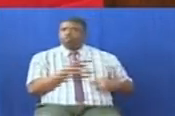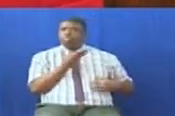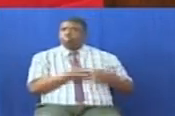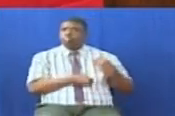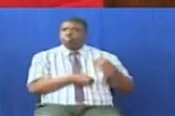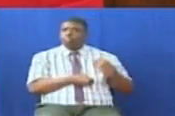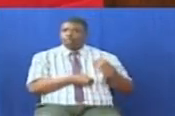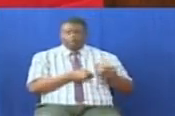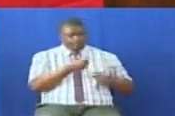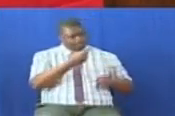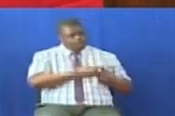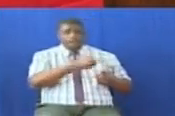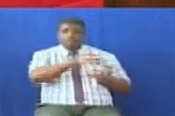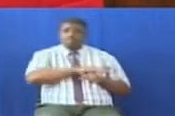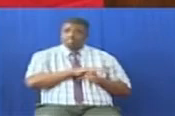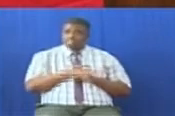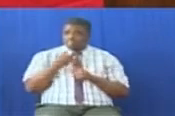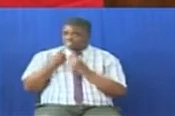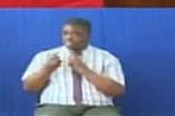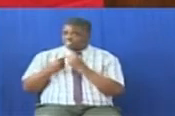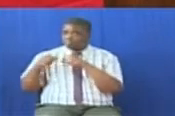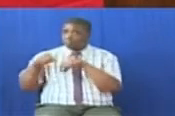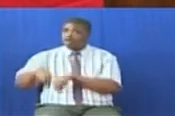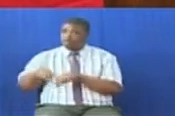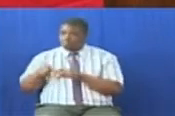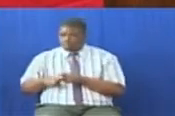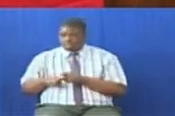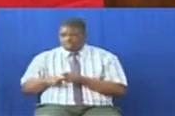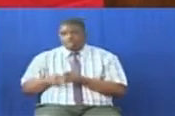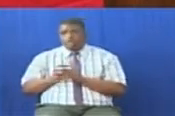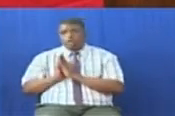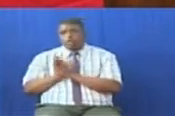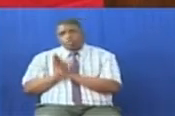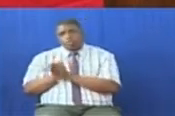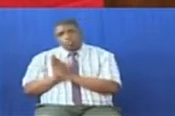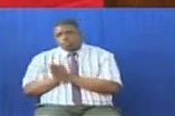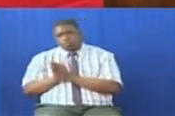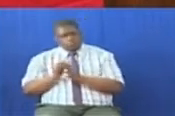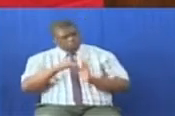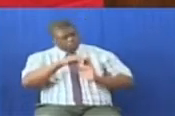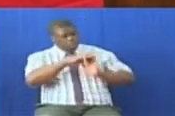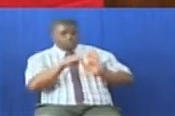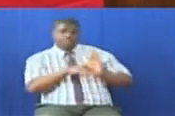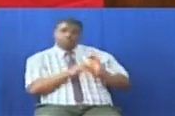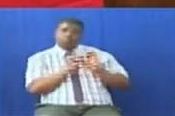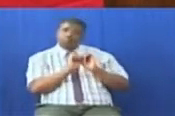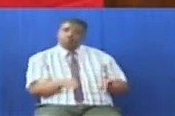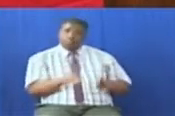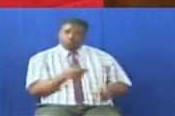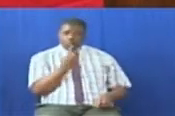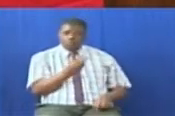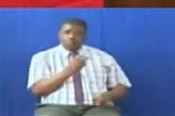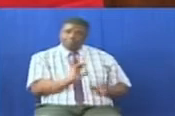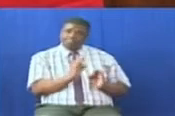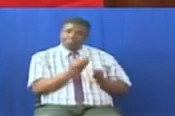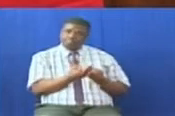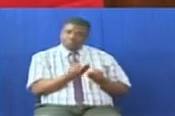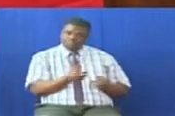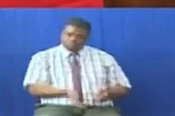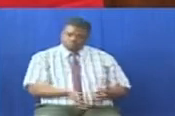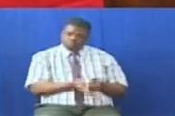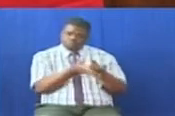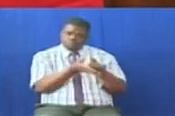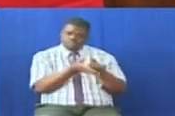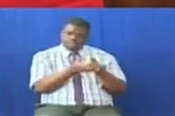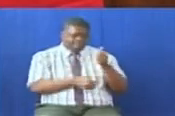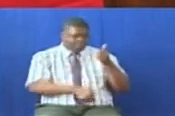maana mara nyingi nimekuwa ninalisemea hili, nikitoa wito tuone sasa utaratibu mpya wa namna gani tunaweza tukawatia moyo viongozi